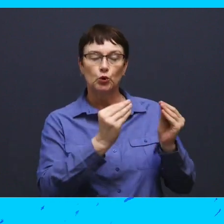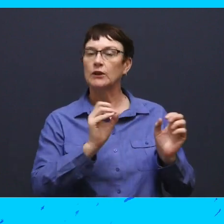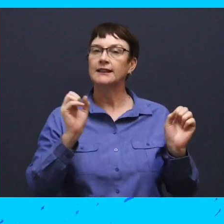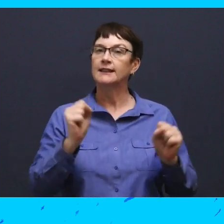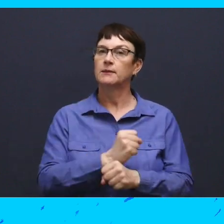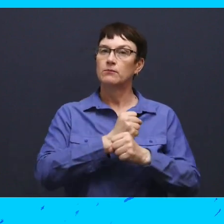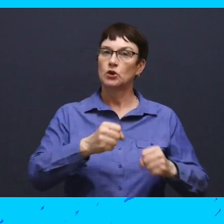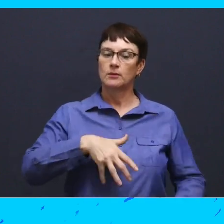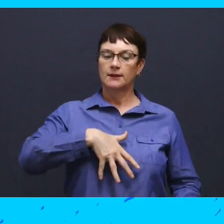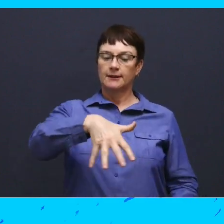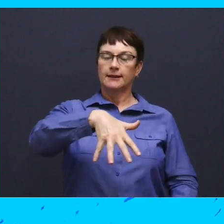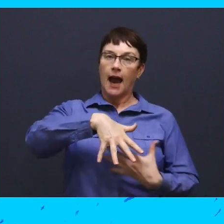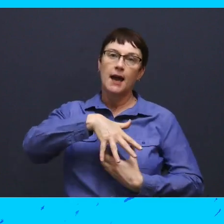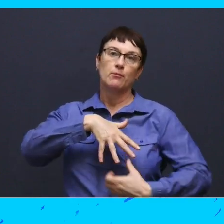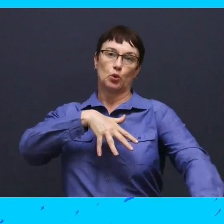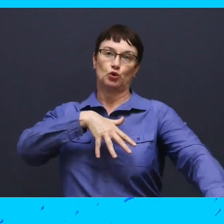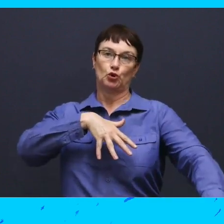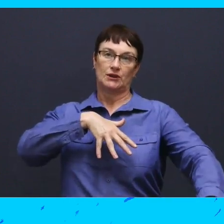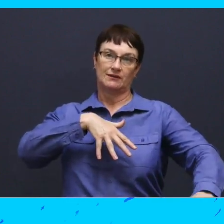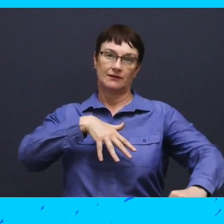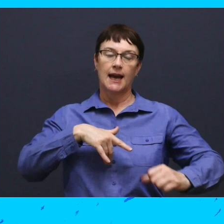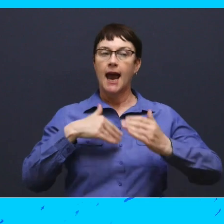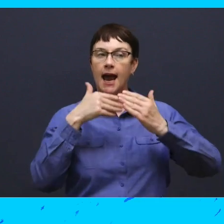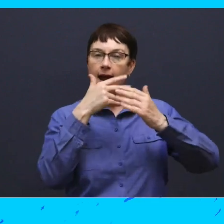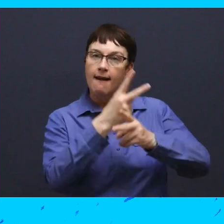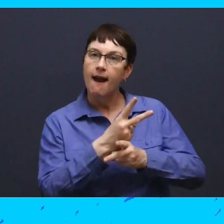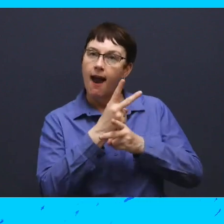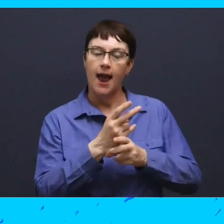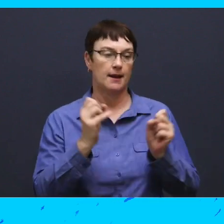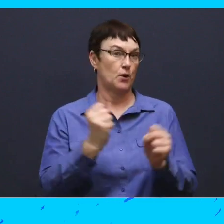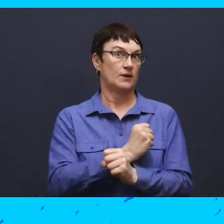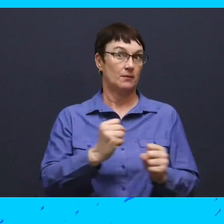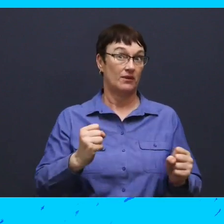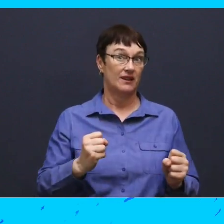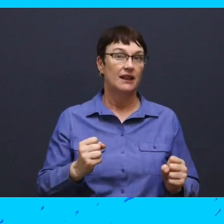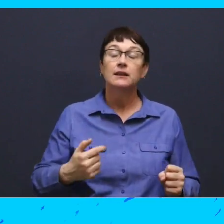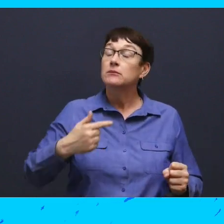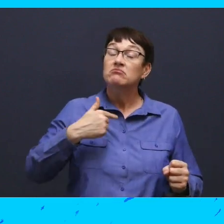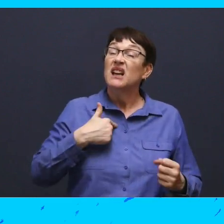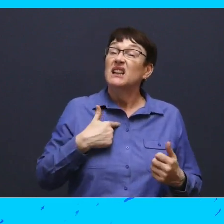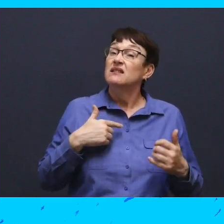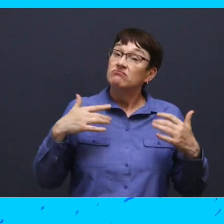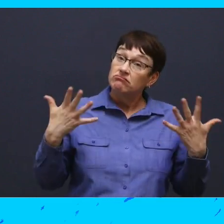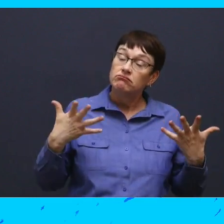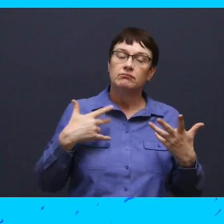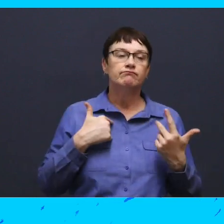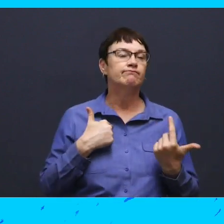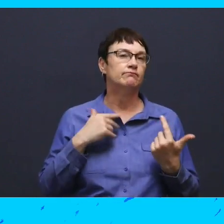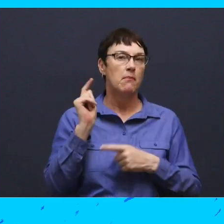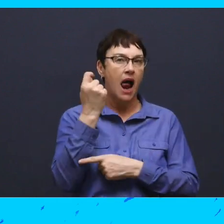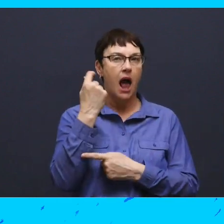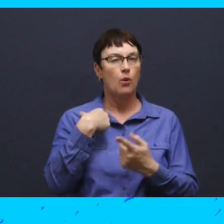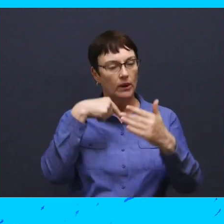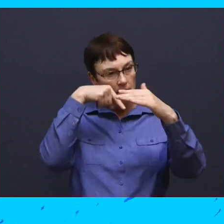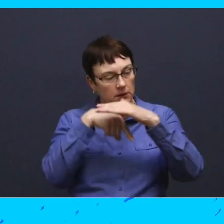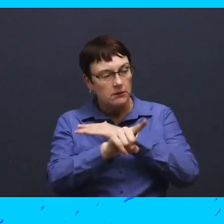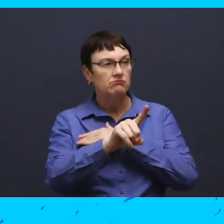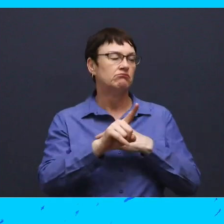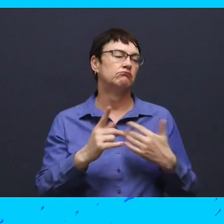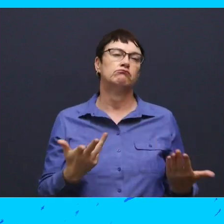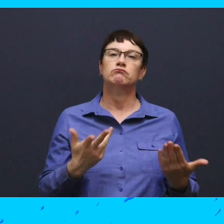grossesse. Et nous avons donc réduit les restrictions d'accès aux avortements.